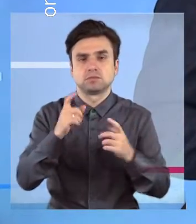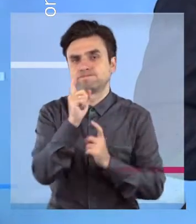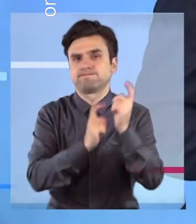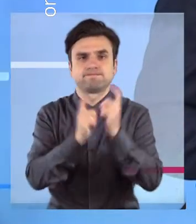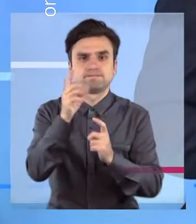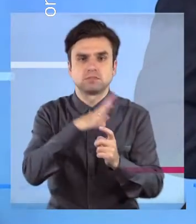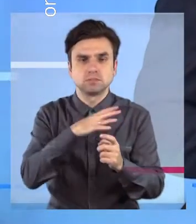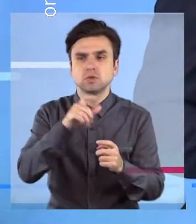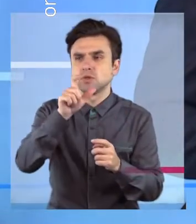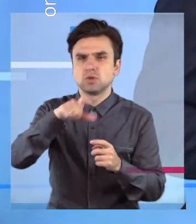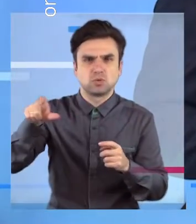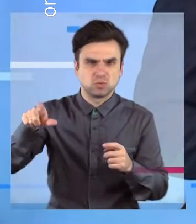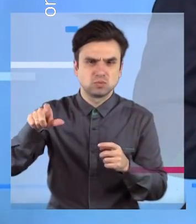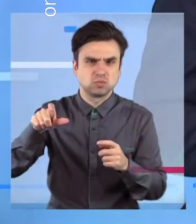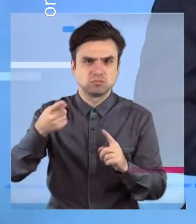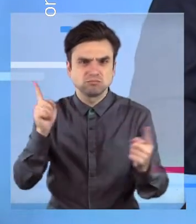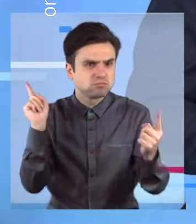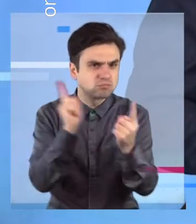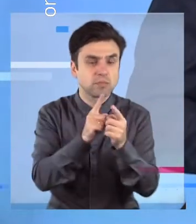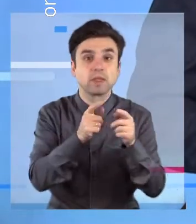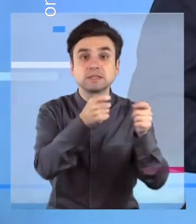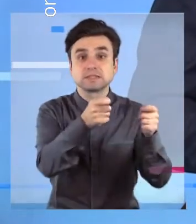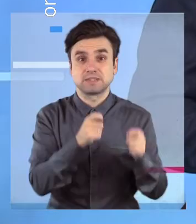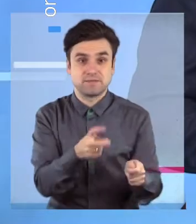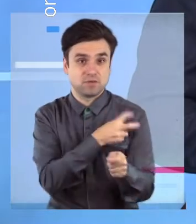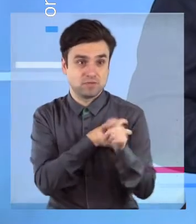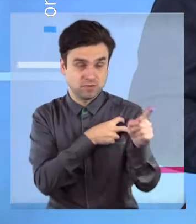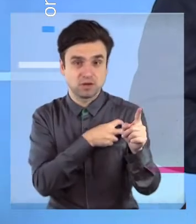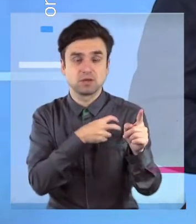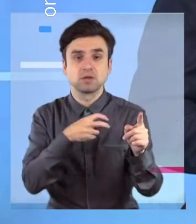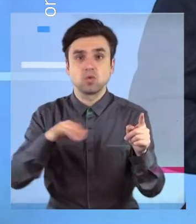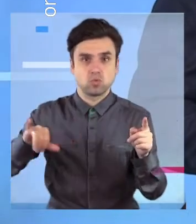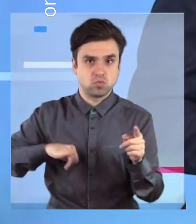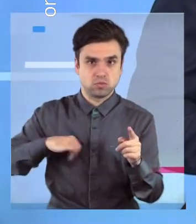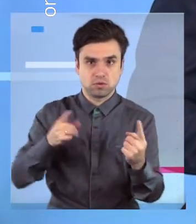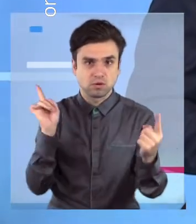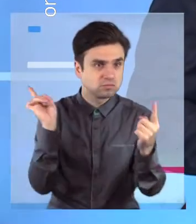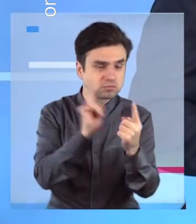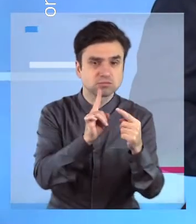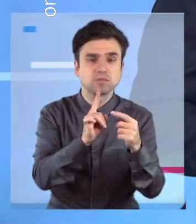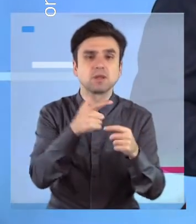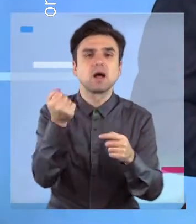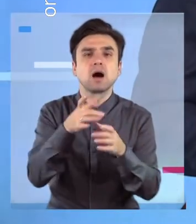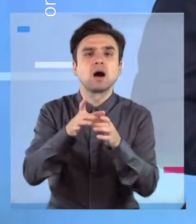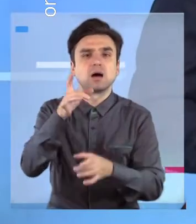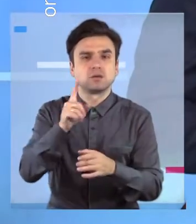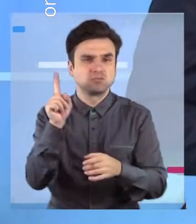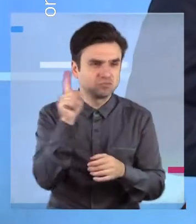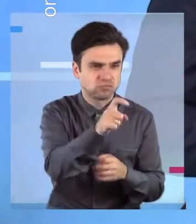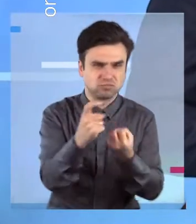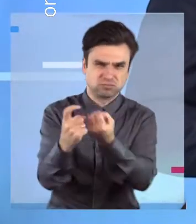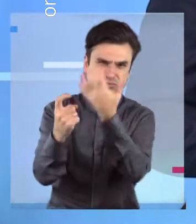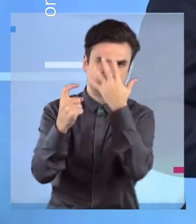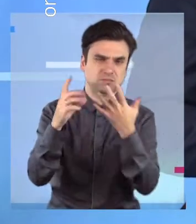завідувача ветеринарної клініки. Хулігани розпилили в очі чоловіка газ та втекли. За словами лікаря, це були зоозахисники.